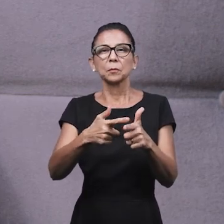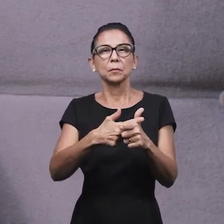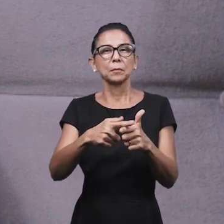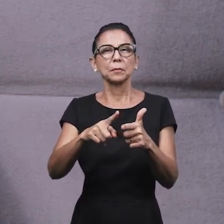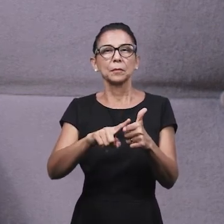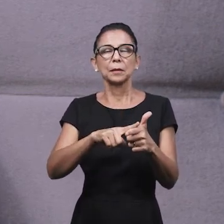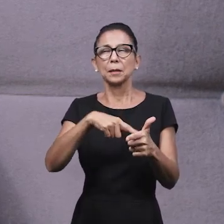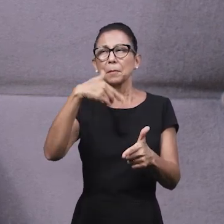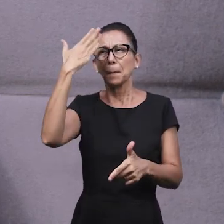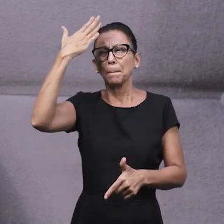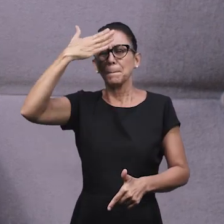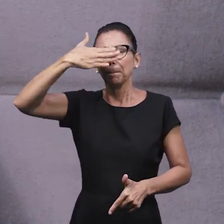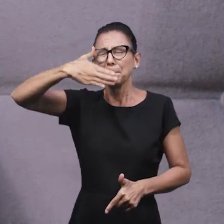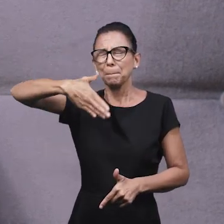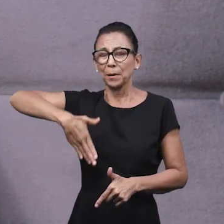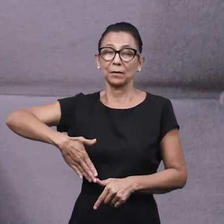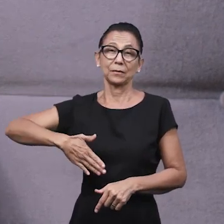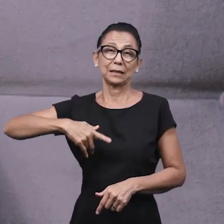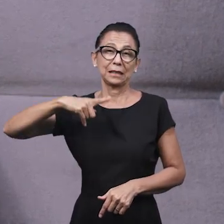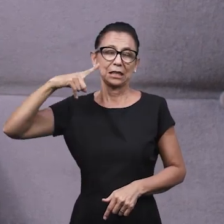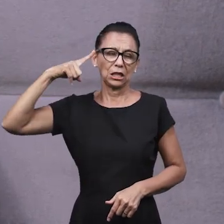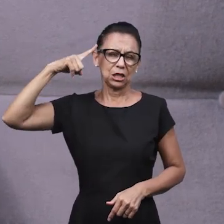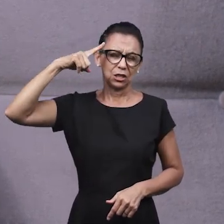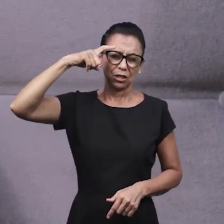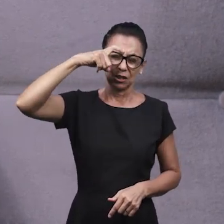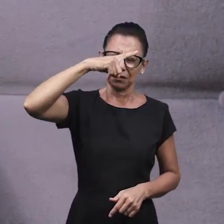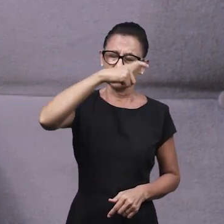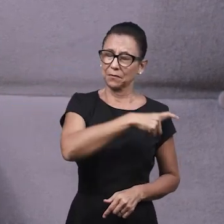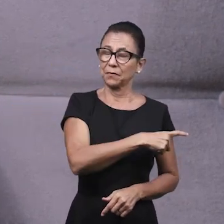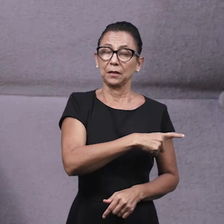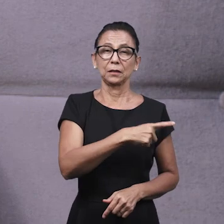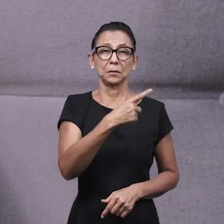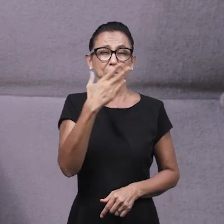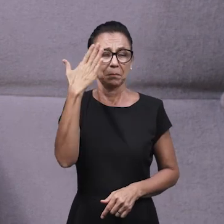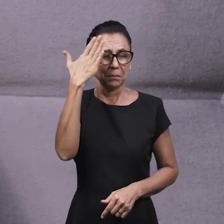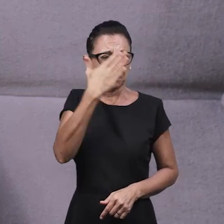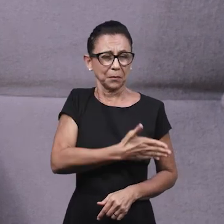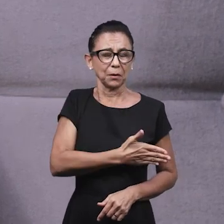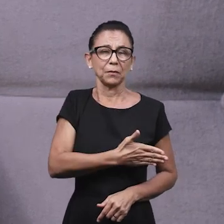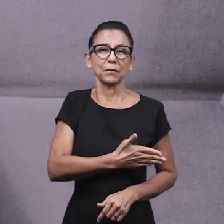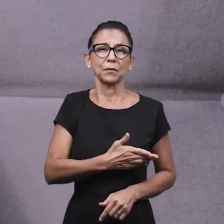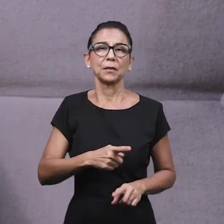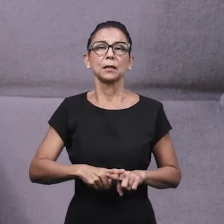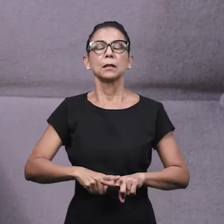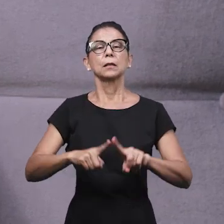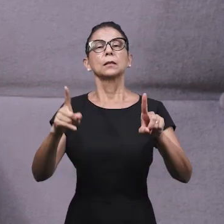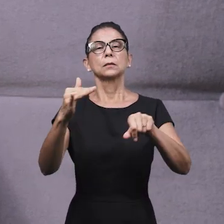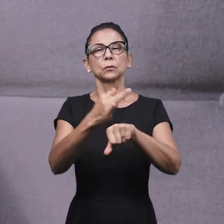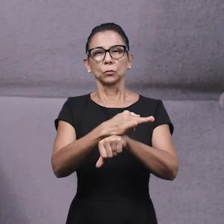Quelle que soit l'épreuve, plus dure qu'elle soit, tu ne seras pas seul.